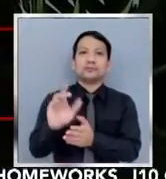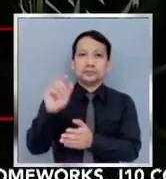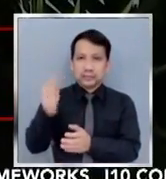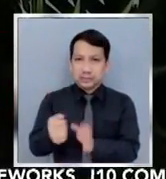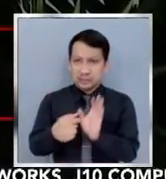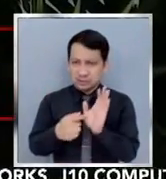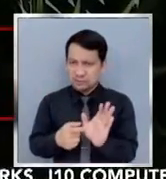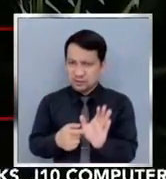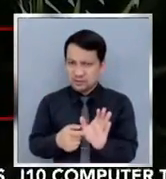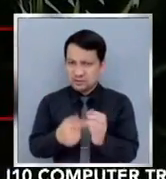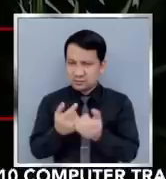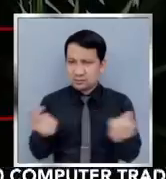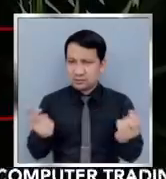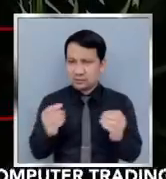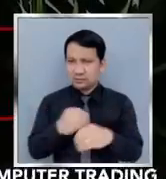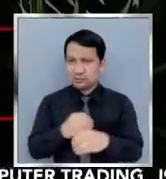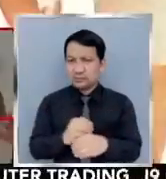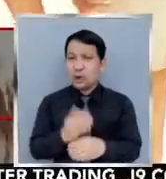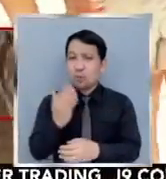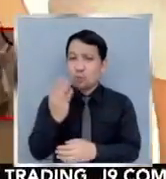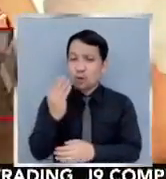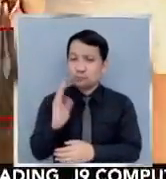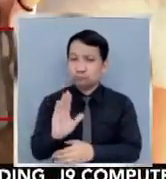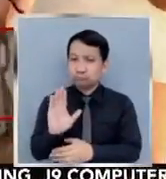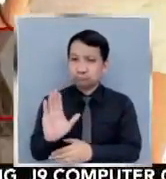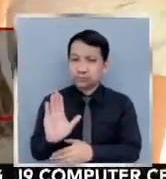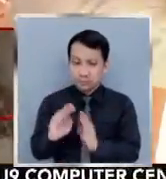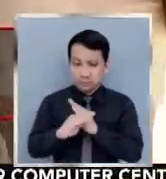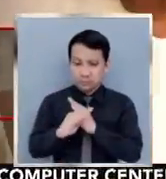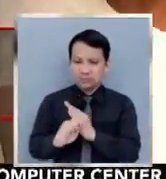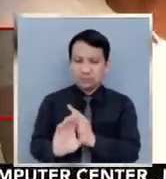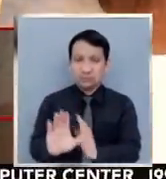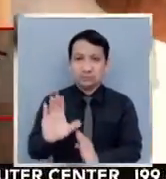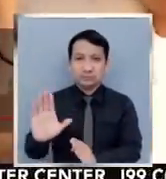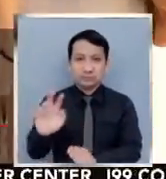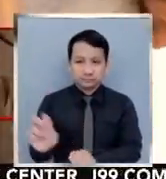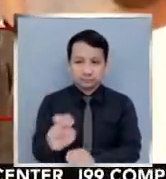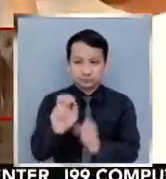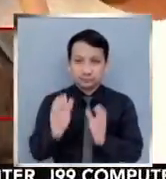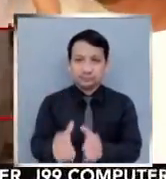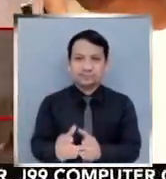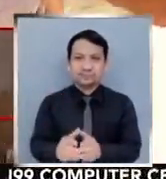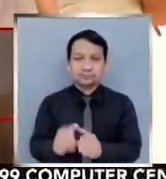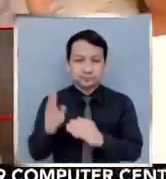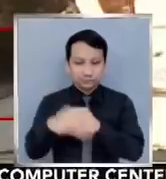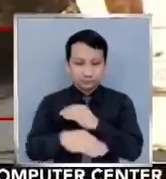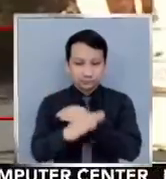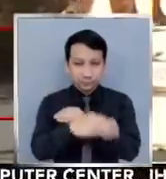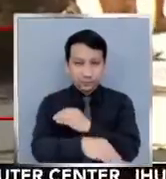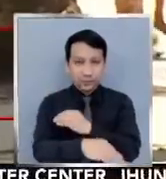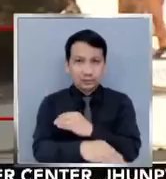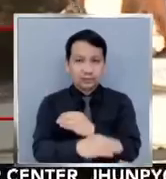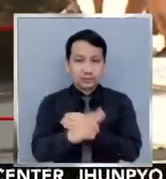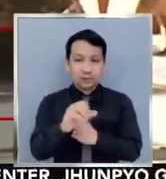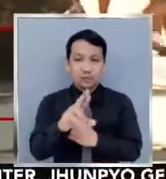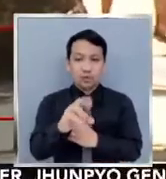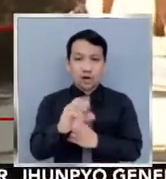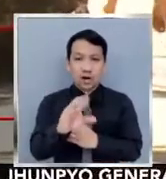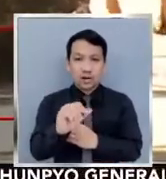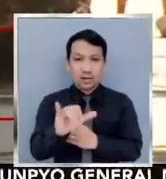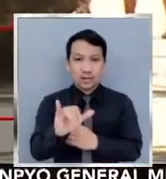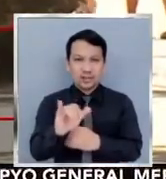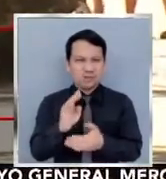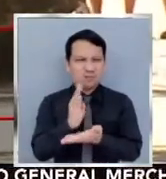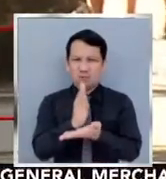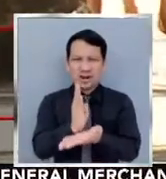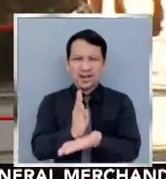ordinance natin na para naman yun na protection sa ating mga turista ng Boracay in case merong mangyari, at least meron sila makuha na sa